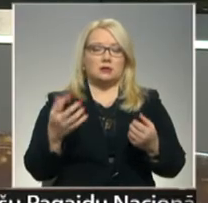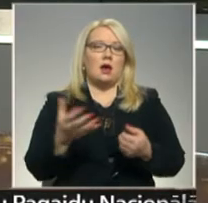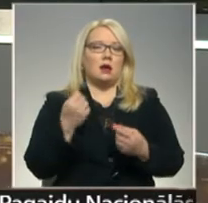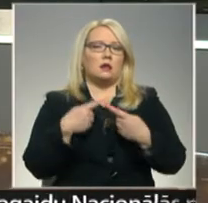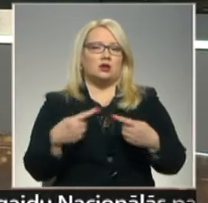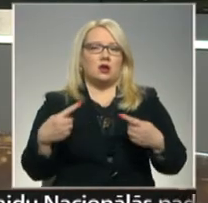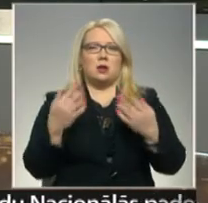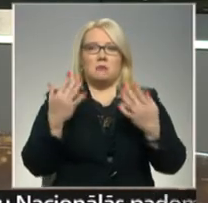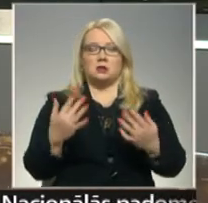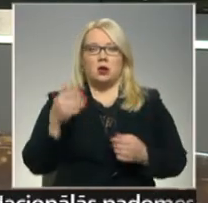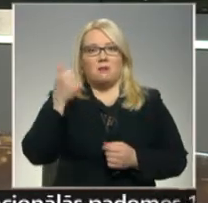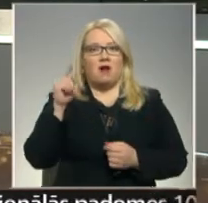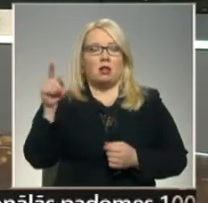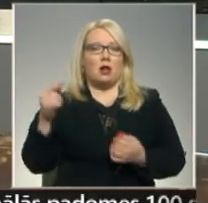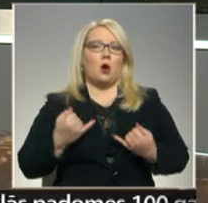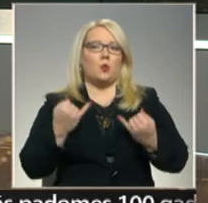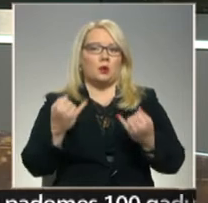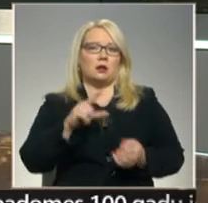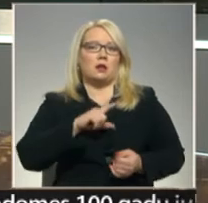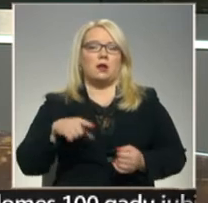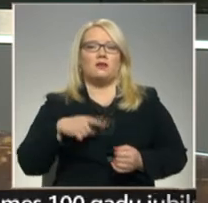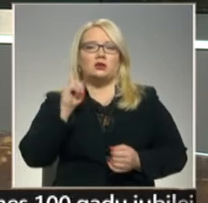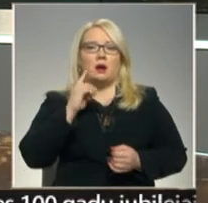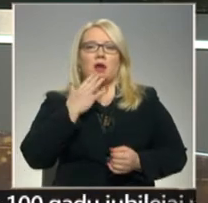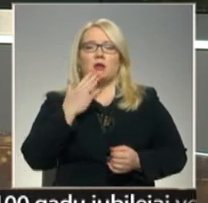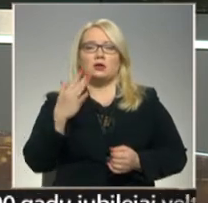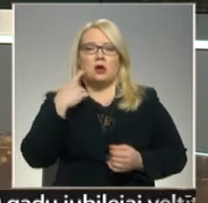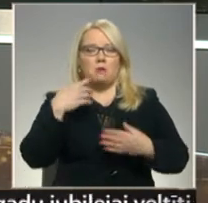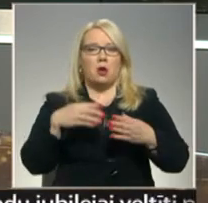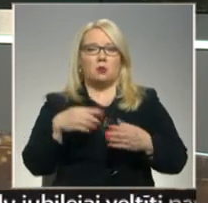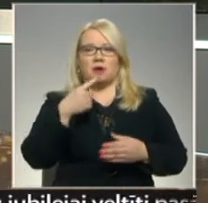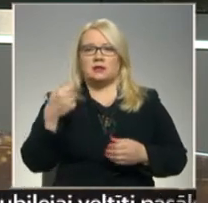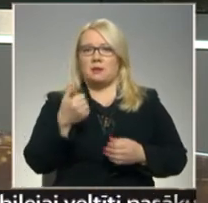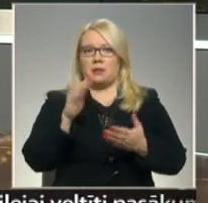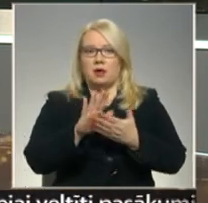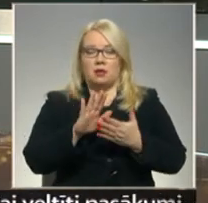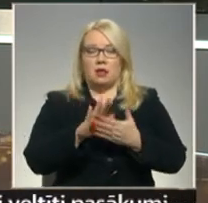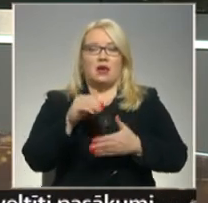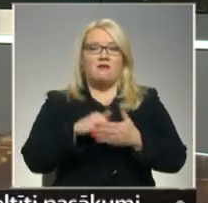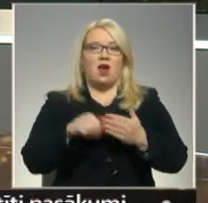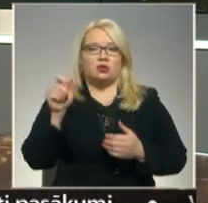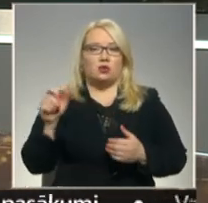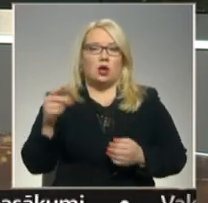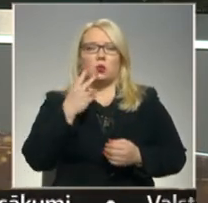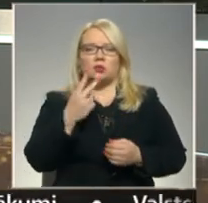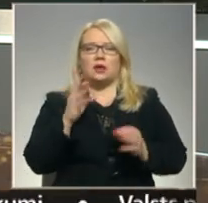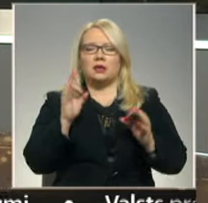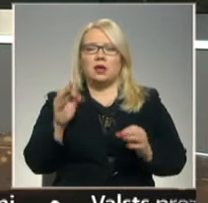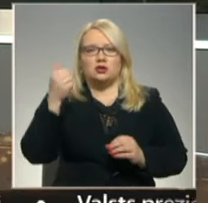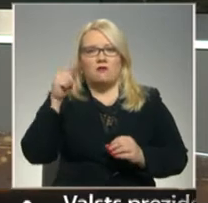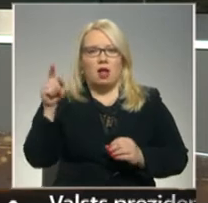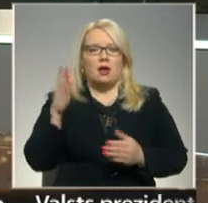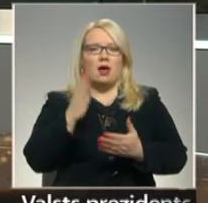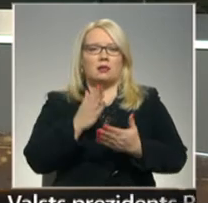Ar dažādiem pasākumiem Valkā godina latviešu pagaidu Nacionālās padomes simtgadi. Vēsturnieki uzskata, ka tieši